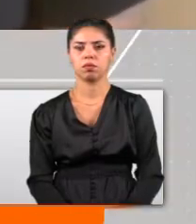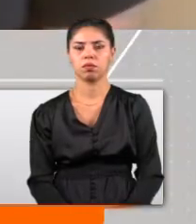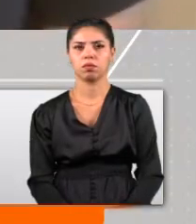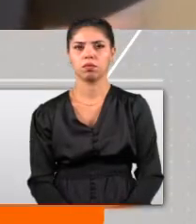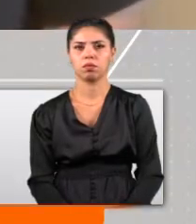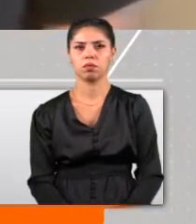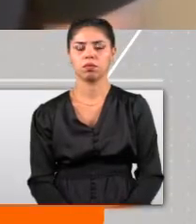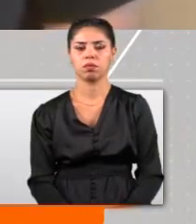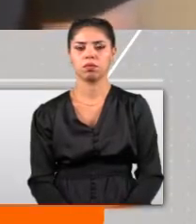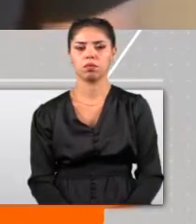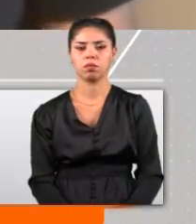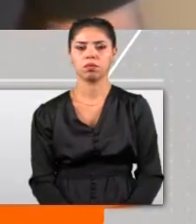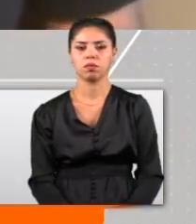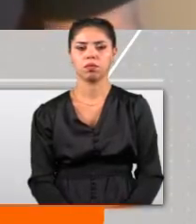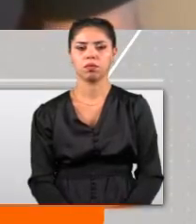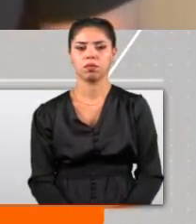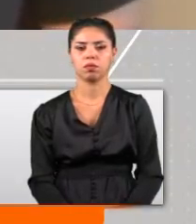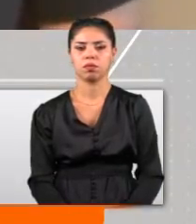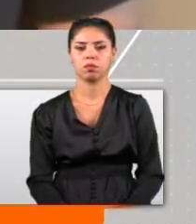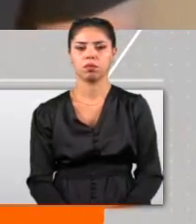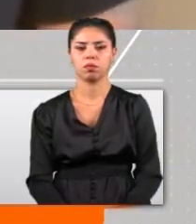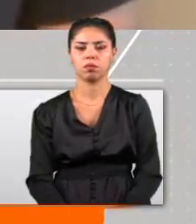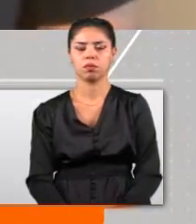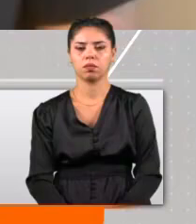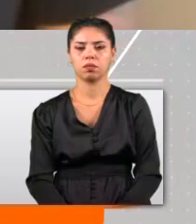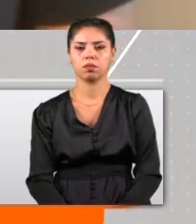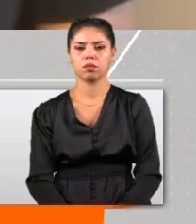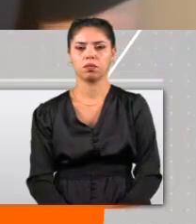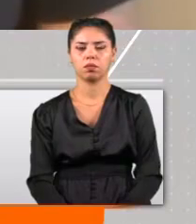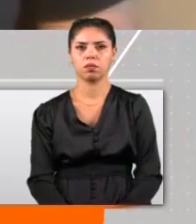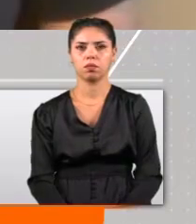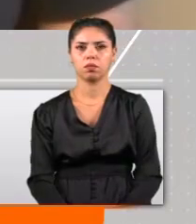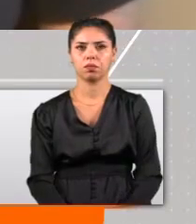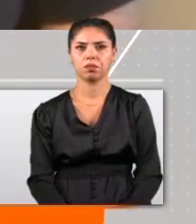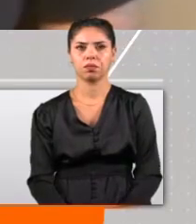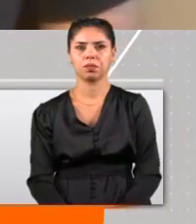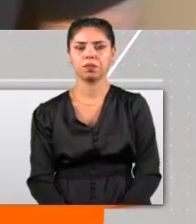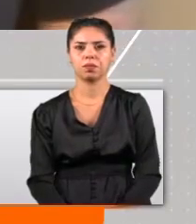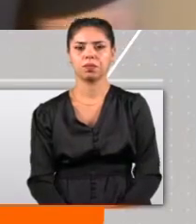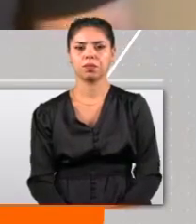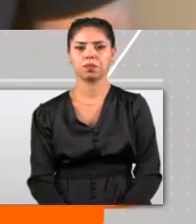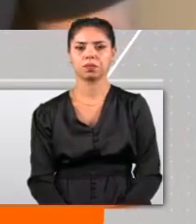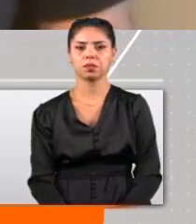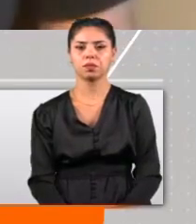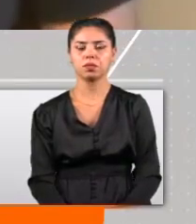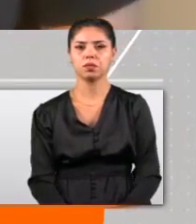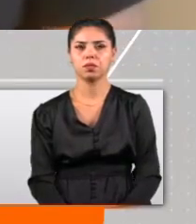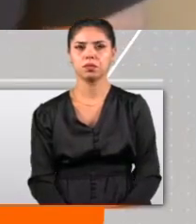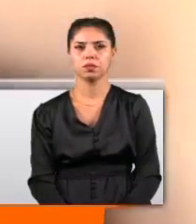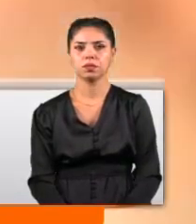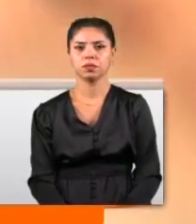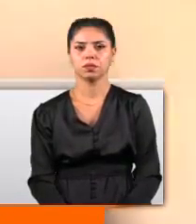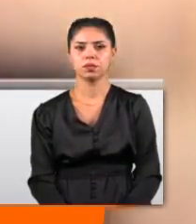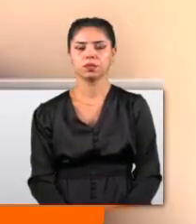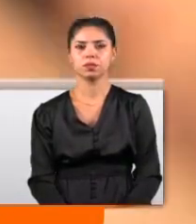dışında yine üyelerden müstehcen görüntülerini paylaşmasını isteyen sunucu sahipleri de olabiliyor. Ve bunların kim oldukları